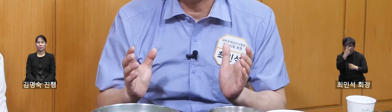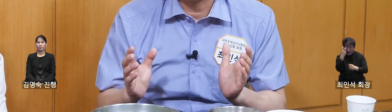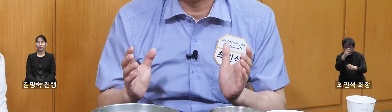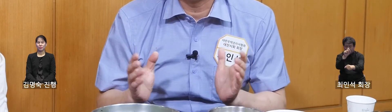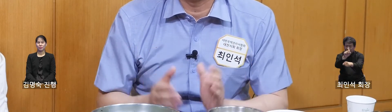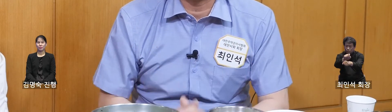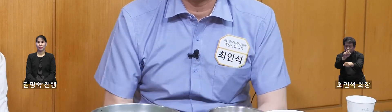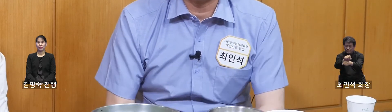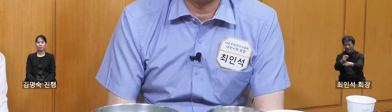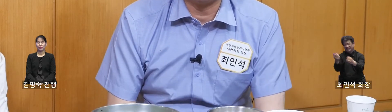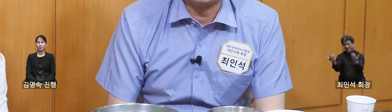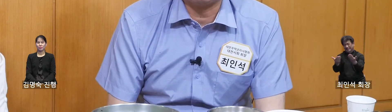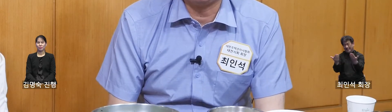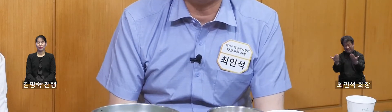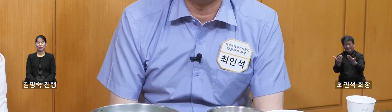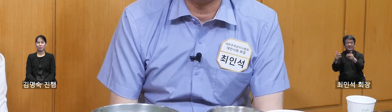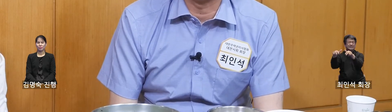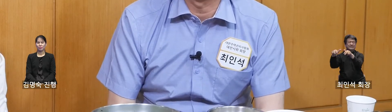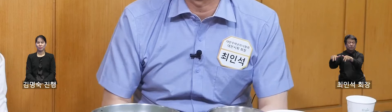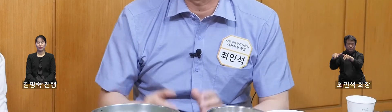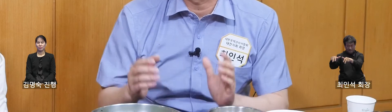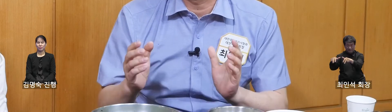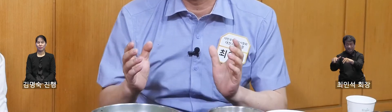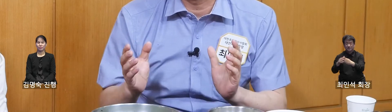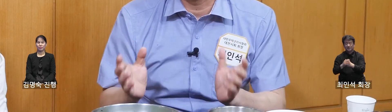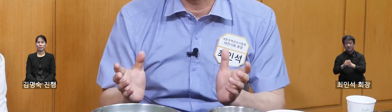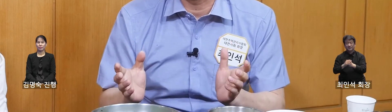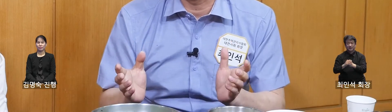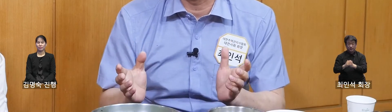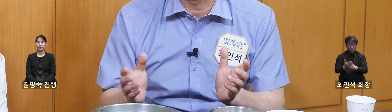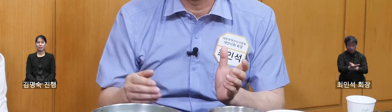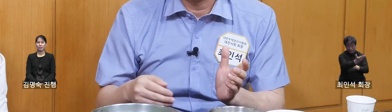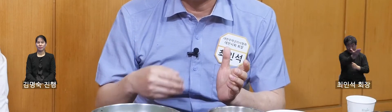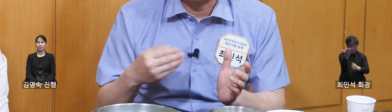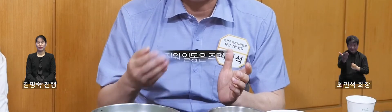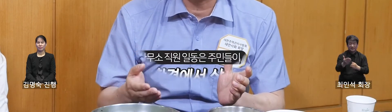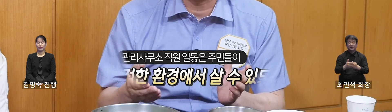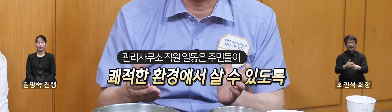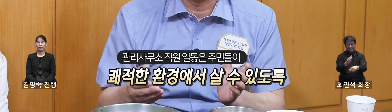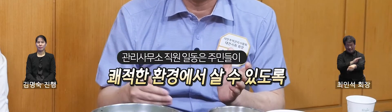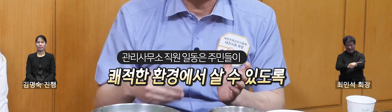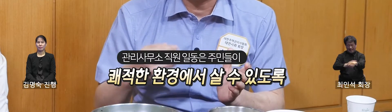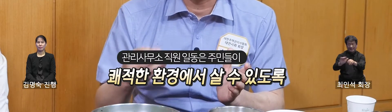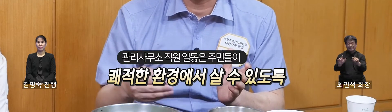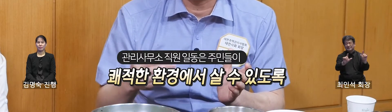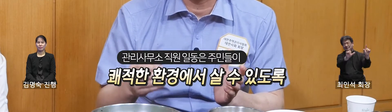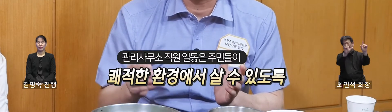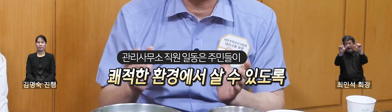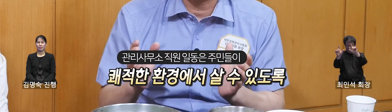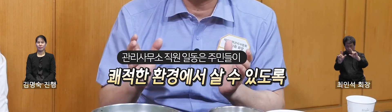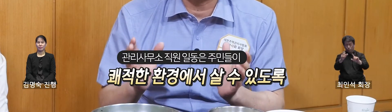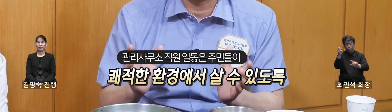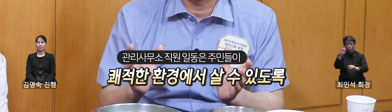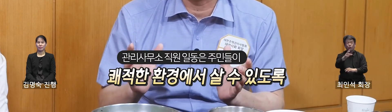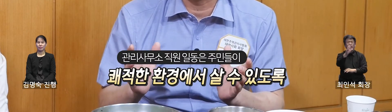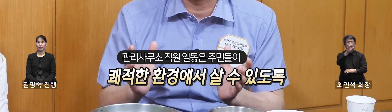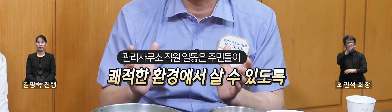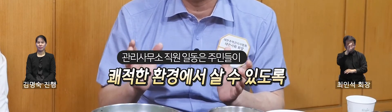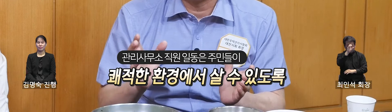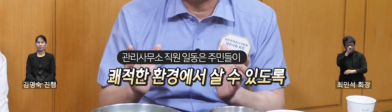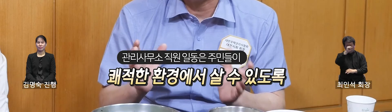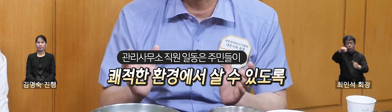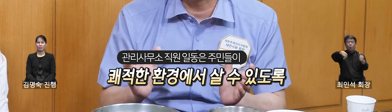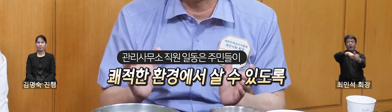관리사무소에 종사하는 우리 관리사무소 직원 일동은요. 우리 주민들이 살기 좋은 살고 싶은 쾌적한